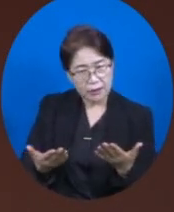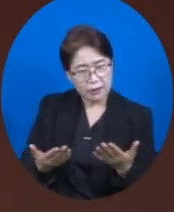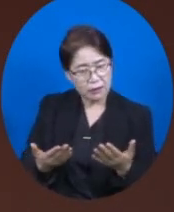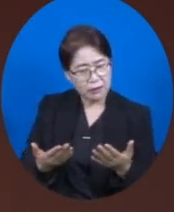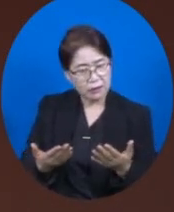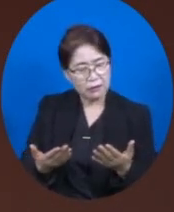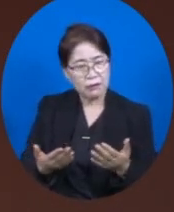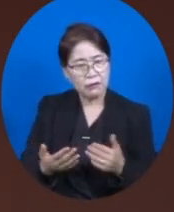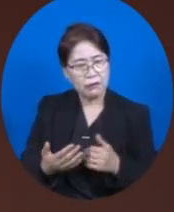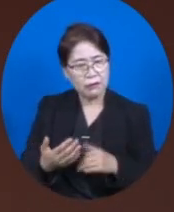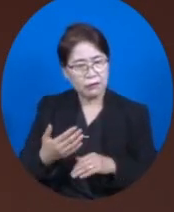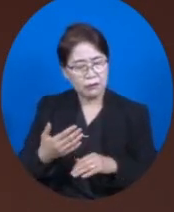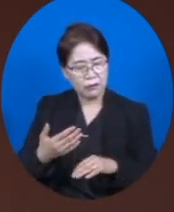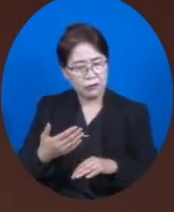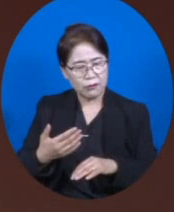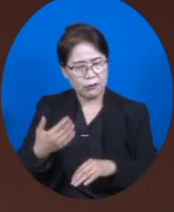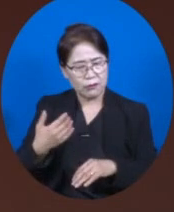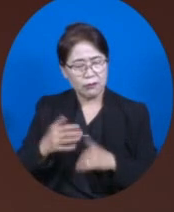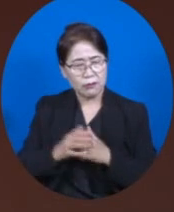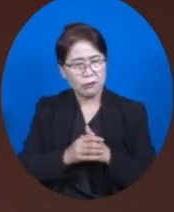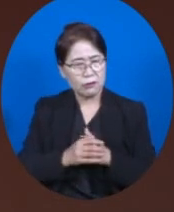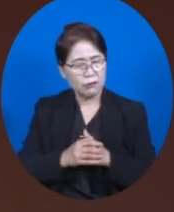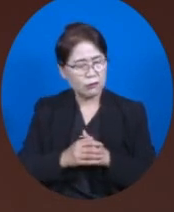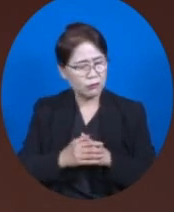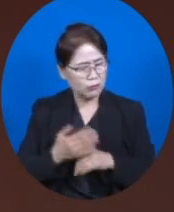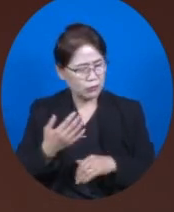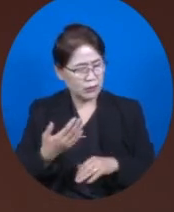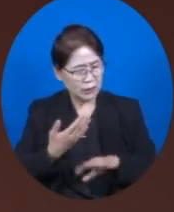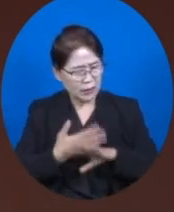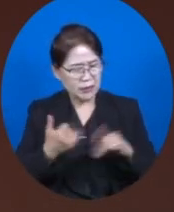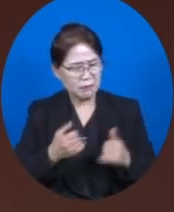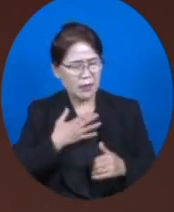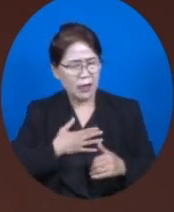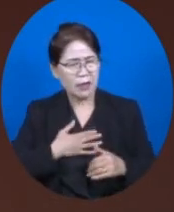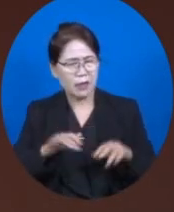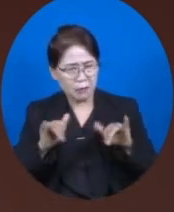알까봐 혹시 숨기며 살고 있지는 않습니까